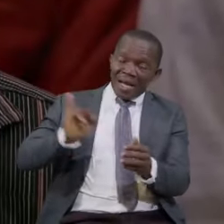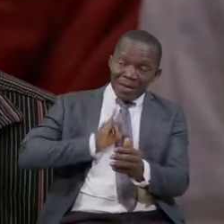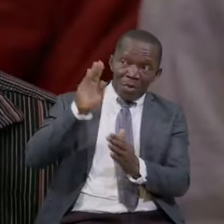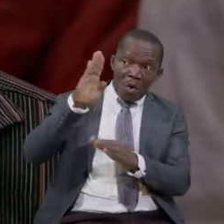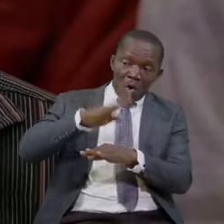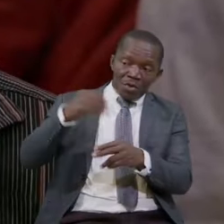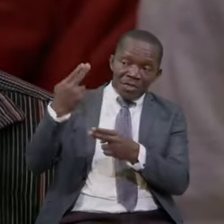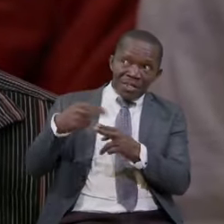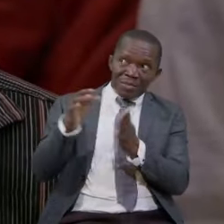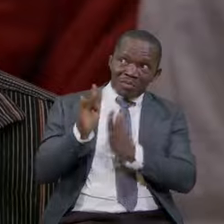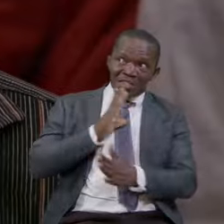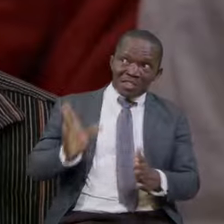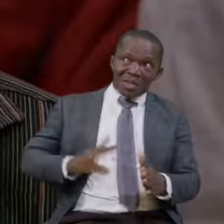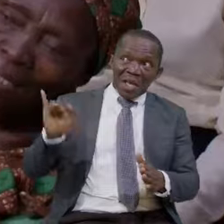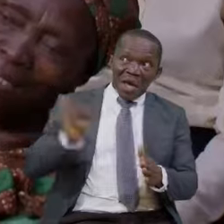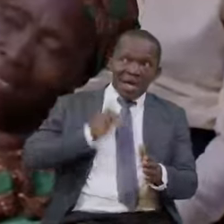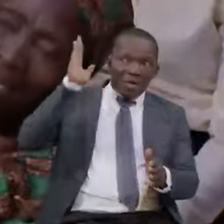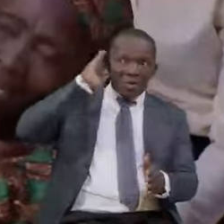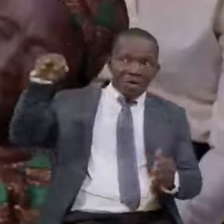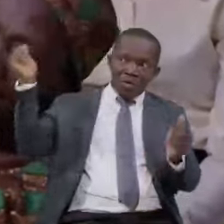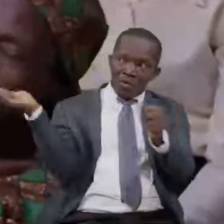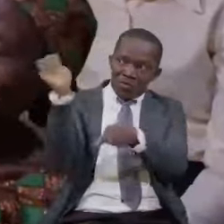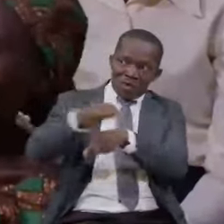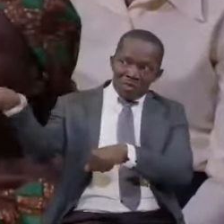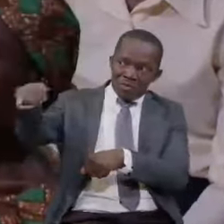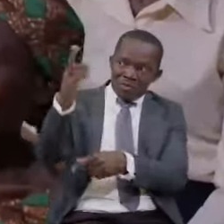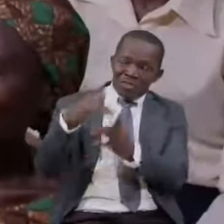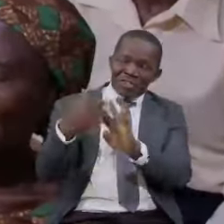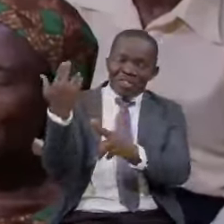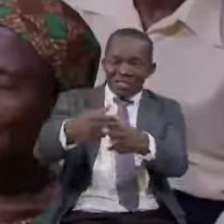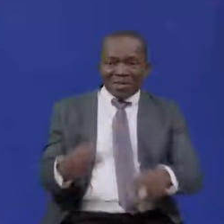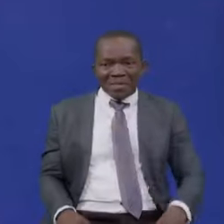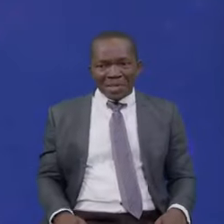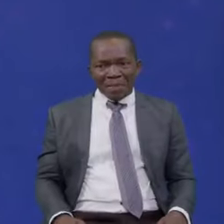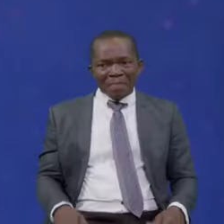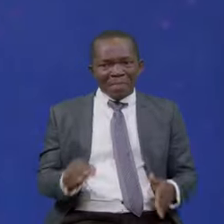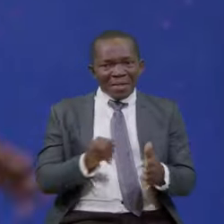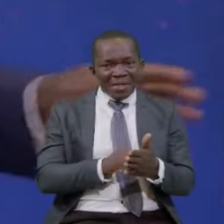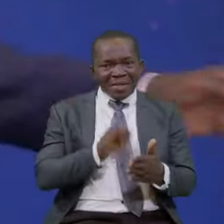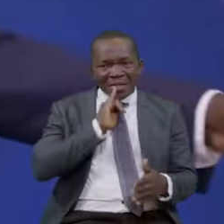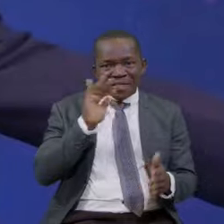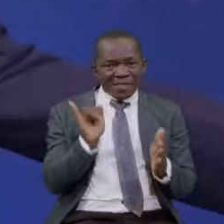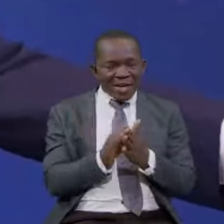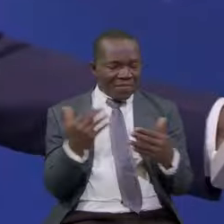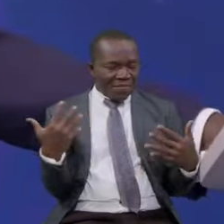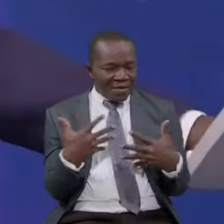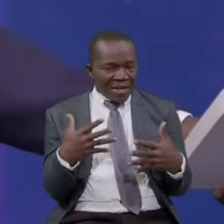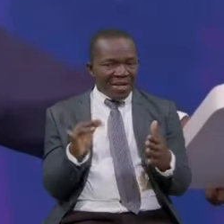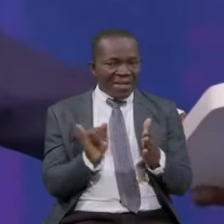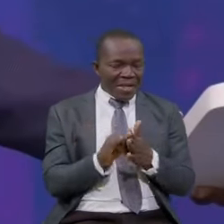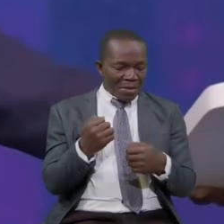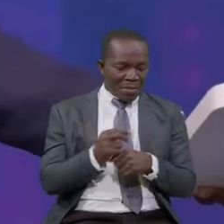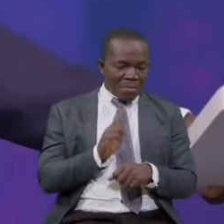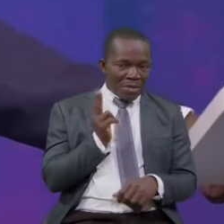part c'est la crainte la peur que nous avons de cet homme de cette femme c'est